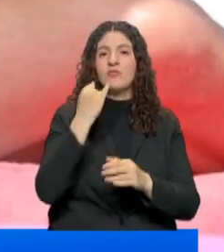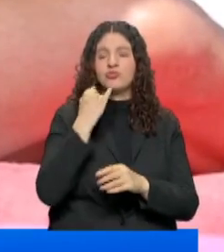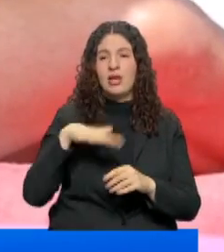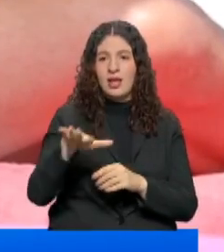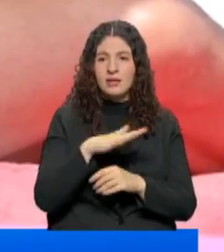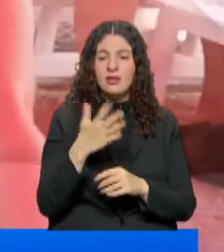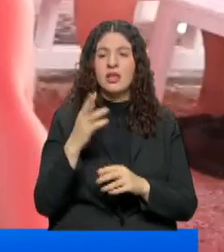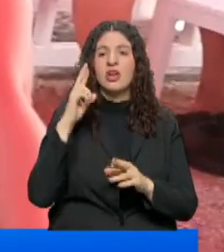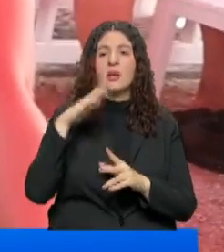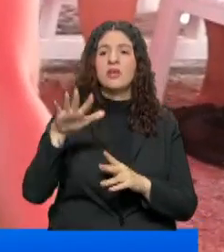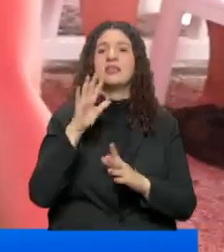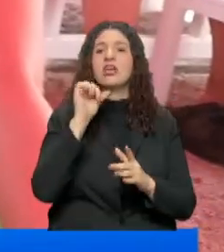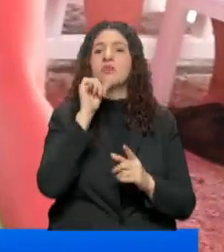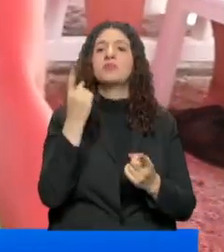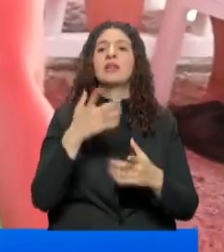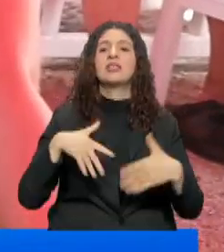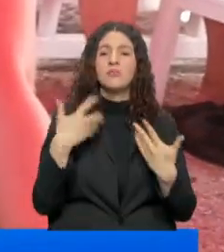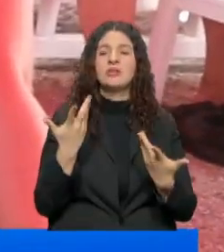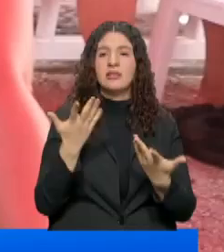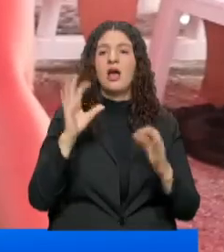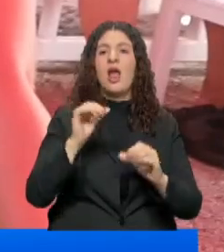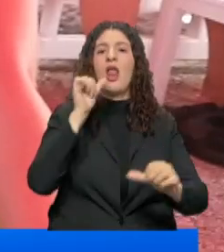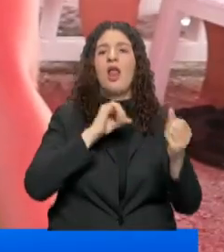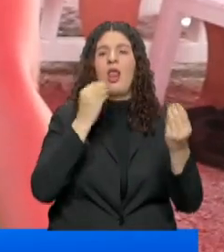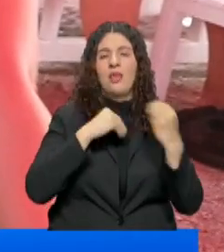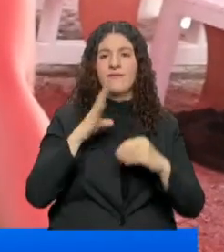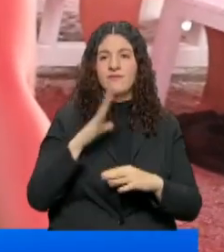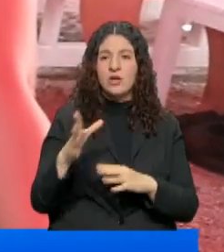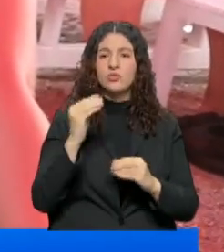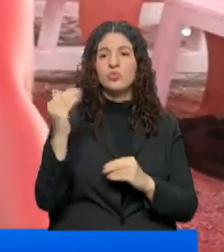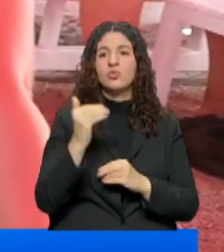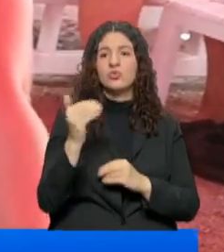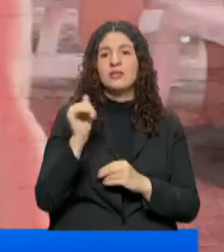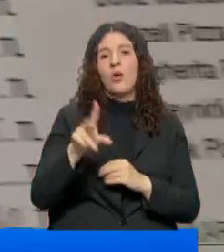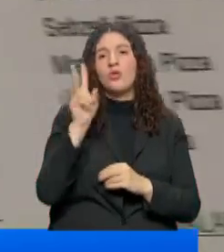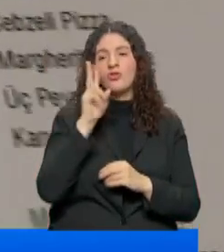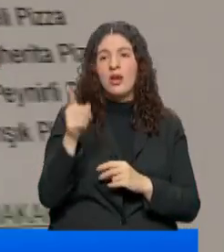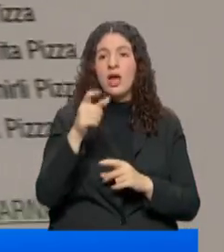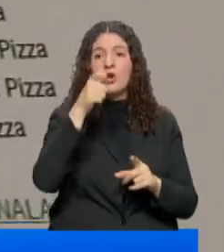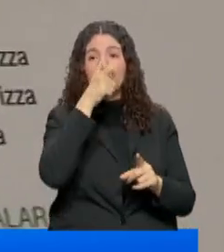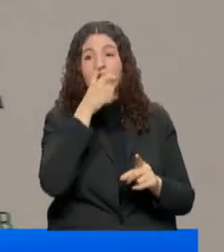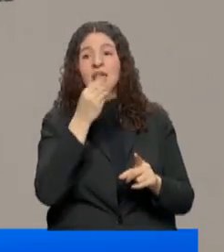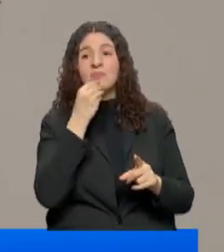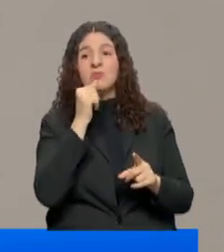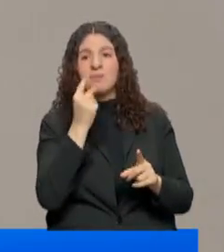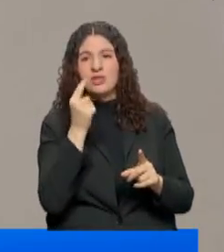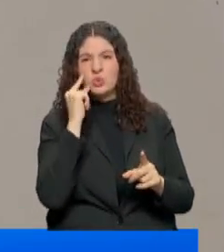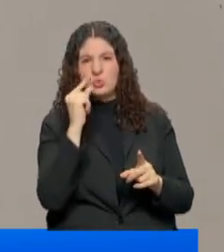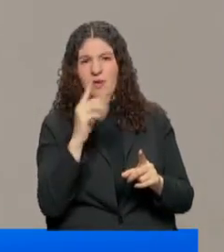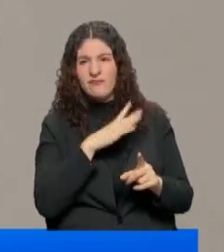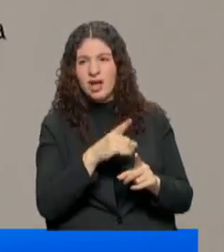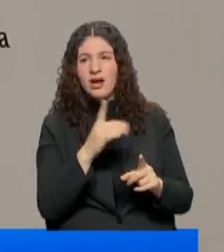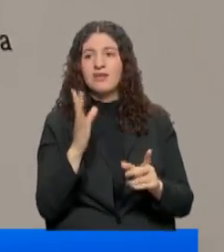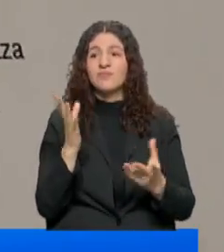müşterilerden. Yabancılar zaten hiçbir şey talep etmiyoruz. Zaten haliyle yiyip içiyorlar zaten. Çok da ucuz geliyor onlara. Türkler yiyip içmekte biraz şüphe mi